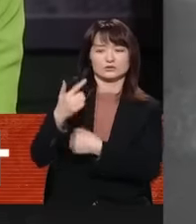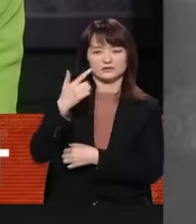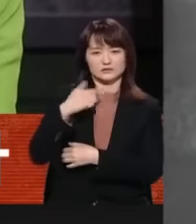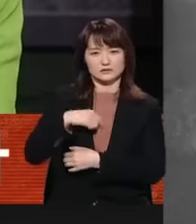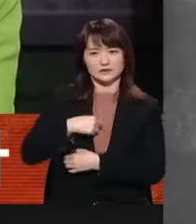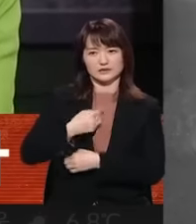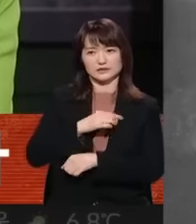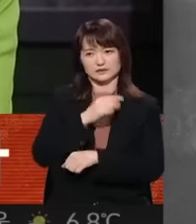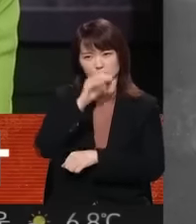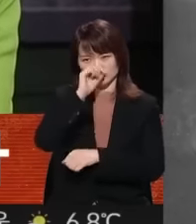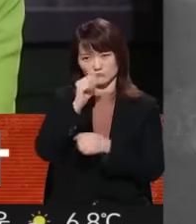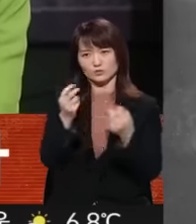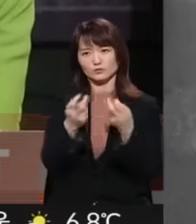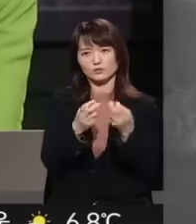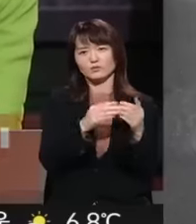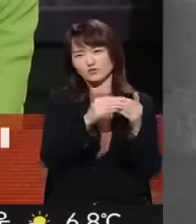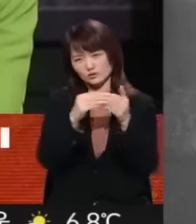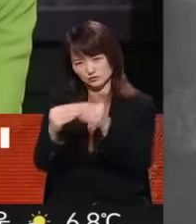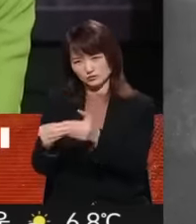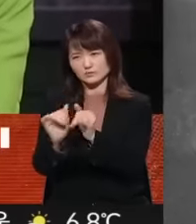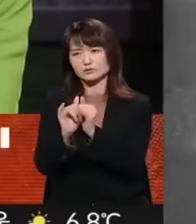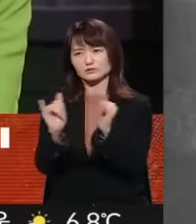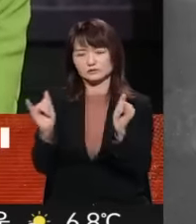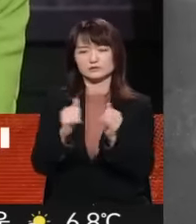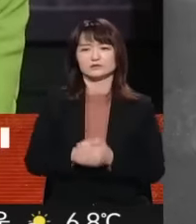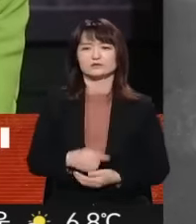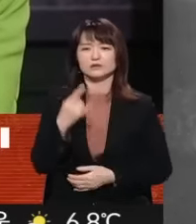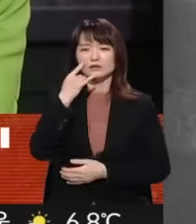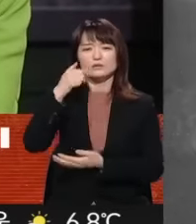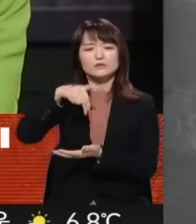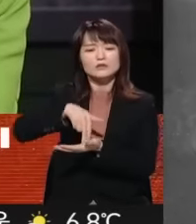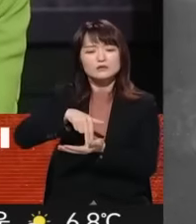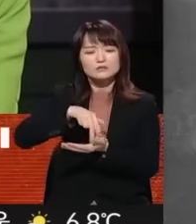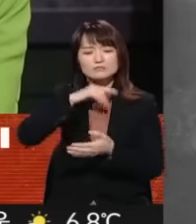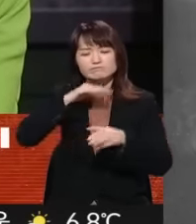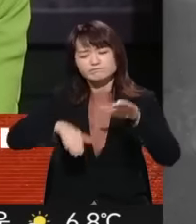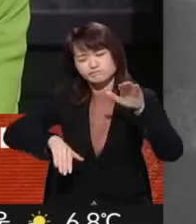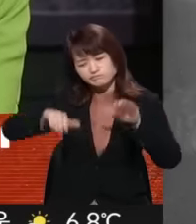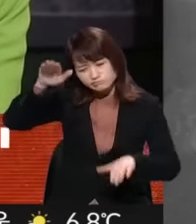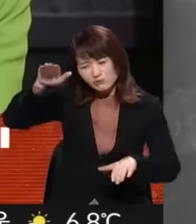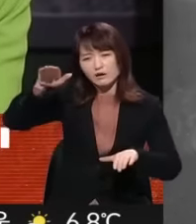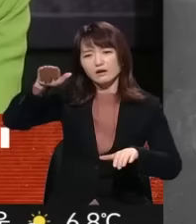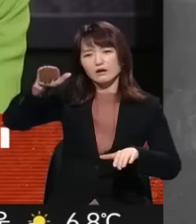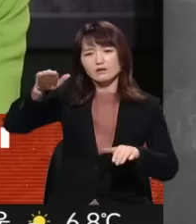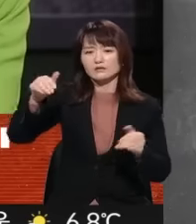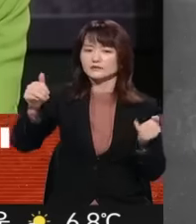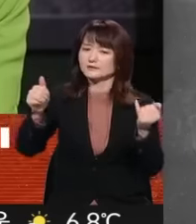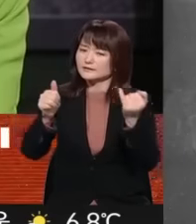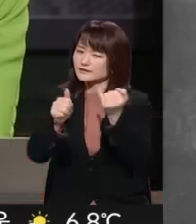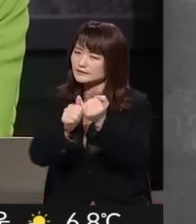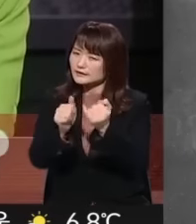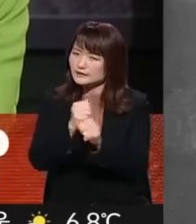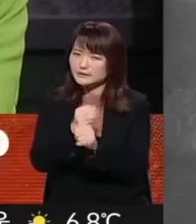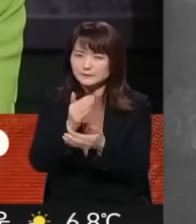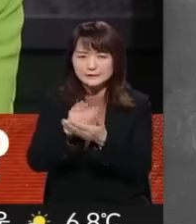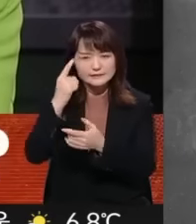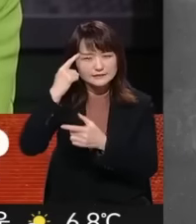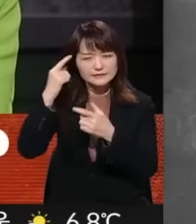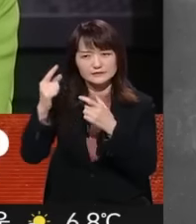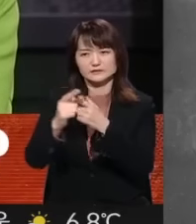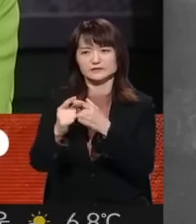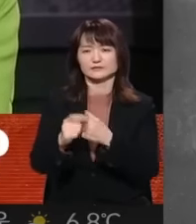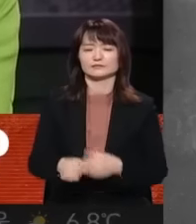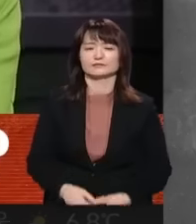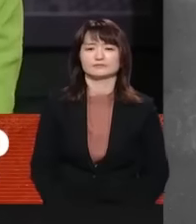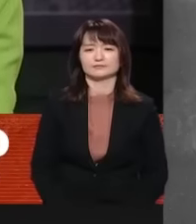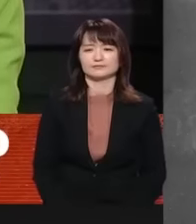이끌어 준 사람이라고 얘기를 했다는데요 하지만 어머니 입장에서는 이렇게 나이 차이가 많이 나는데 결혼을 시켜도 될지 고민이라는 입장입니다